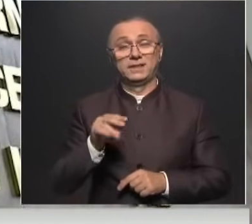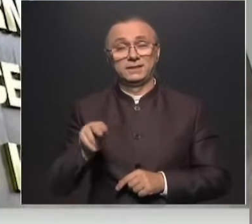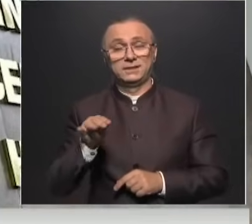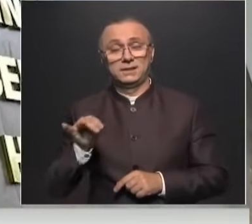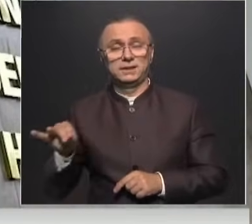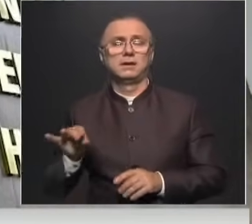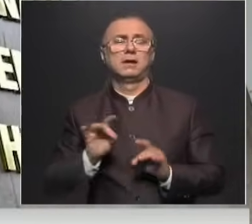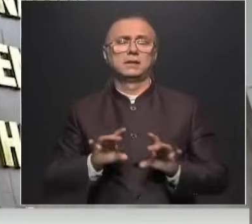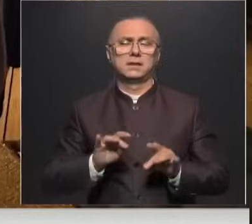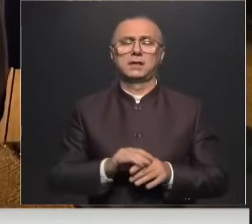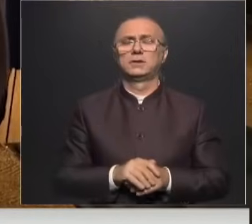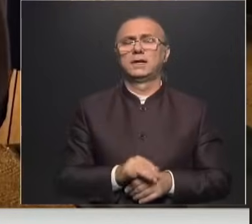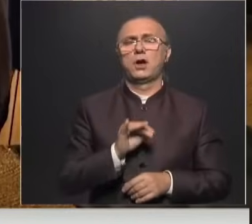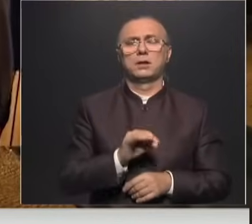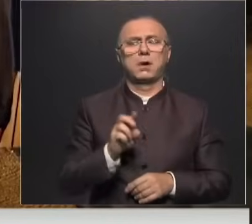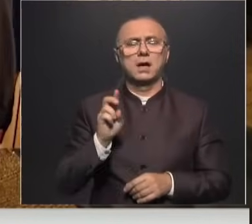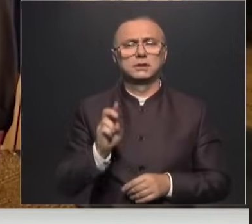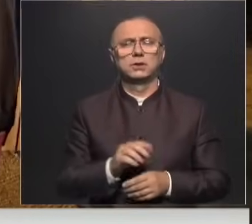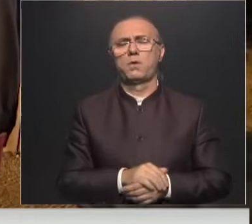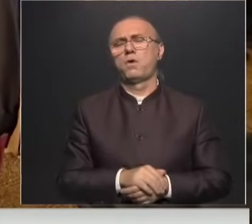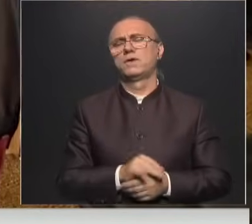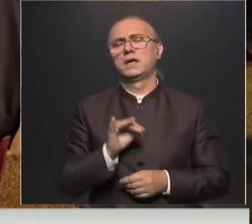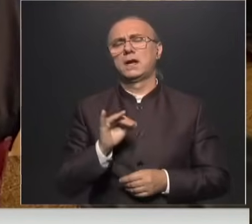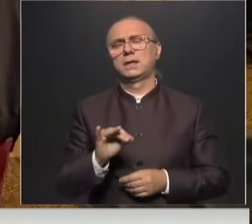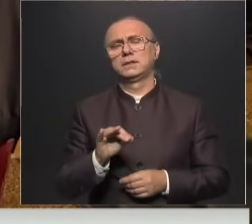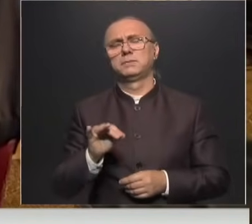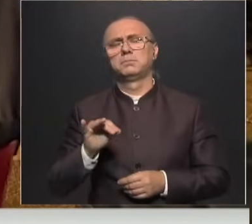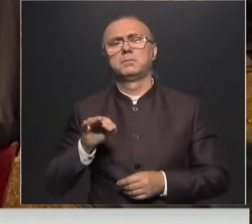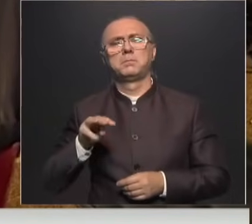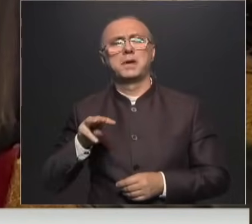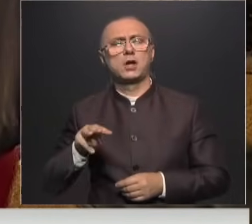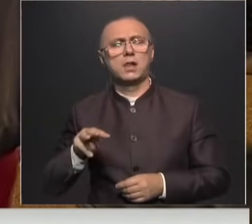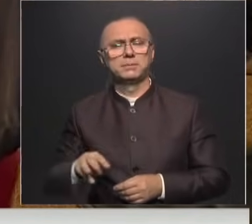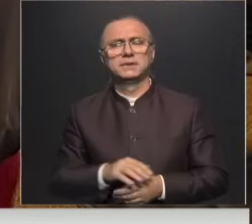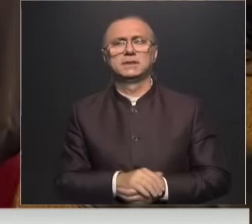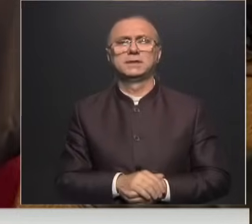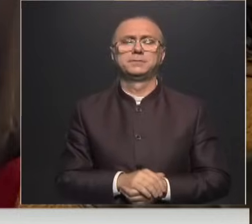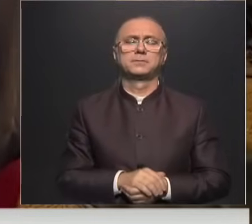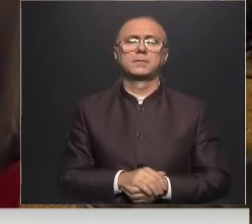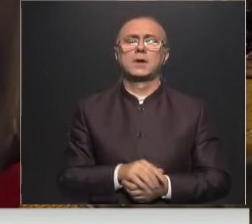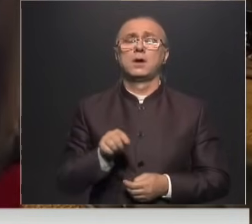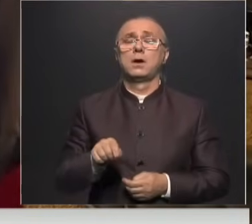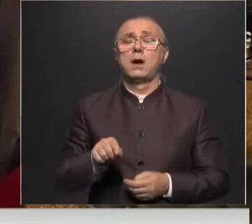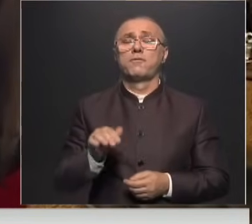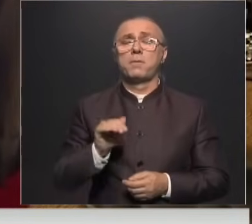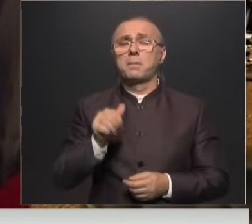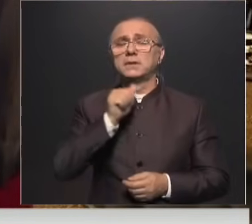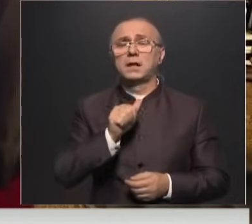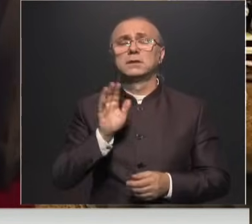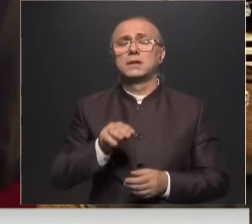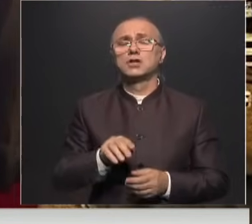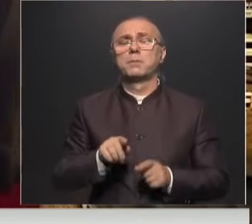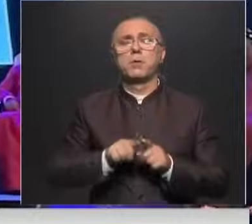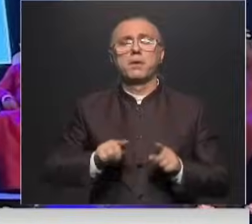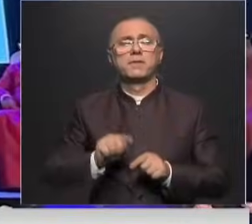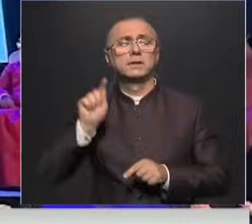что из Индии апостол направился в Китай. Однако, видя, что его деятельность там не дает плодов, он вернулся назад, оставив Поднебесной